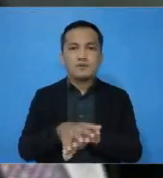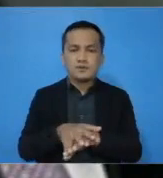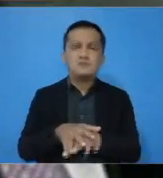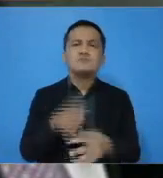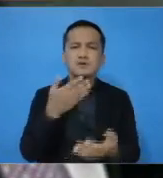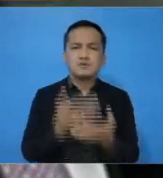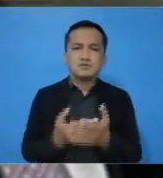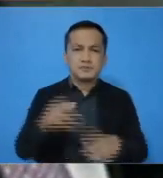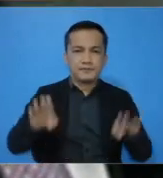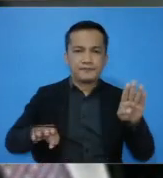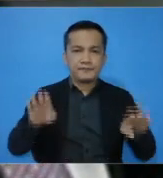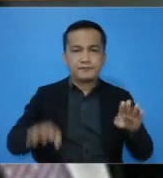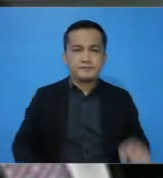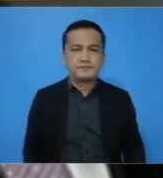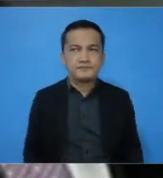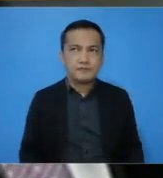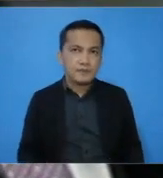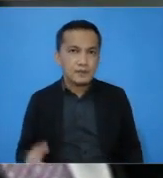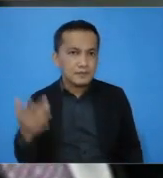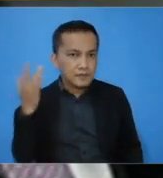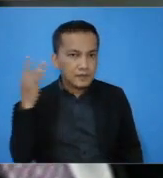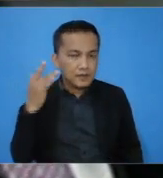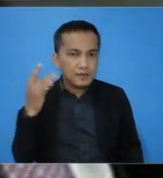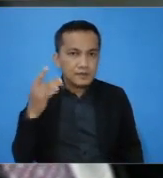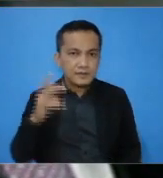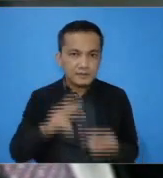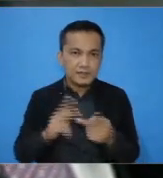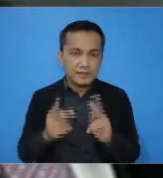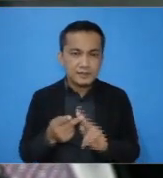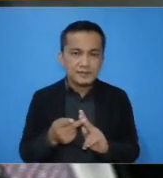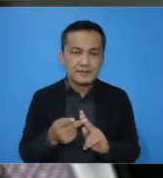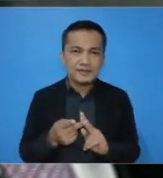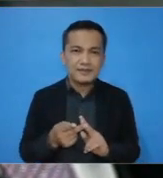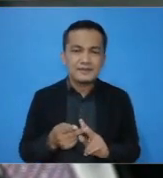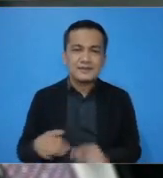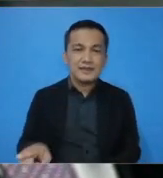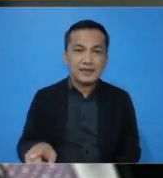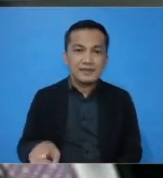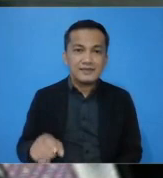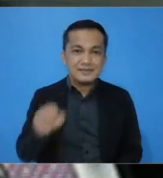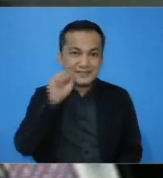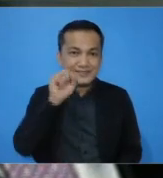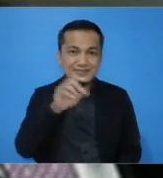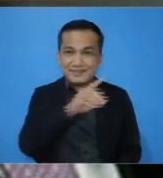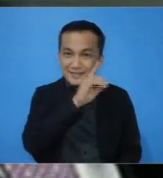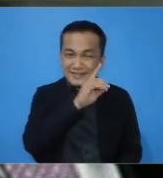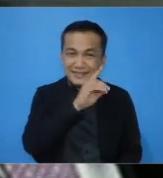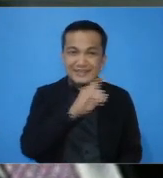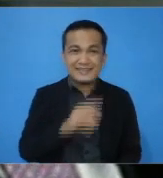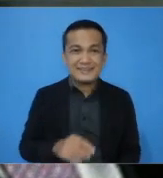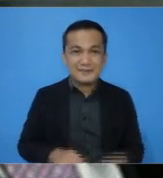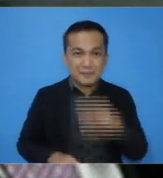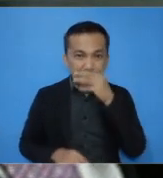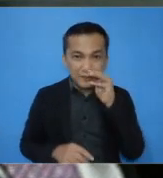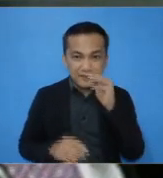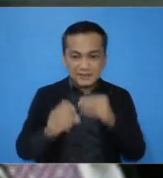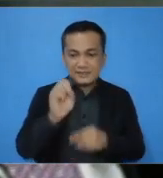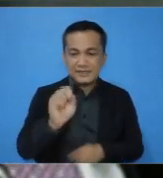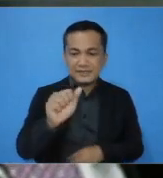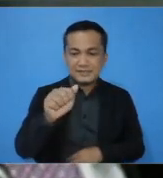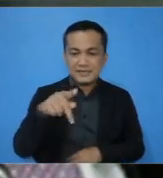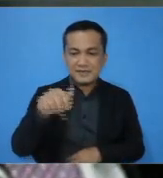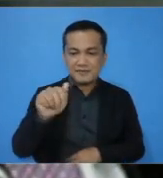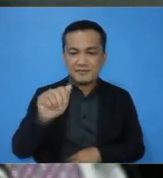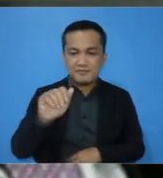Matunog din ang tambalang Sara Pacquiao o sa PAC. Pero payo ni Manhit, mas mainam kung magiging re-electionist muna